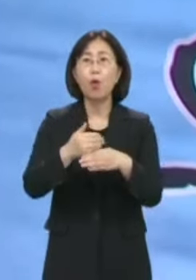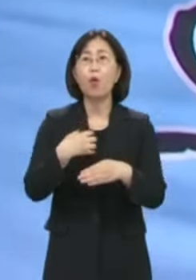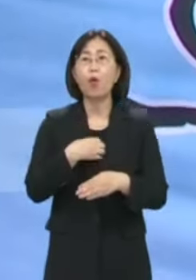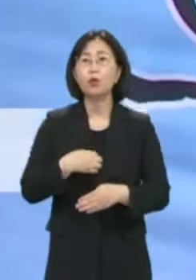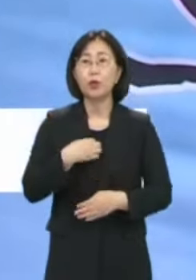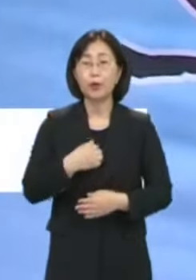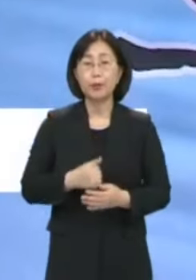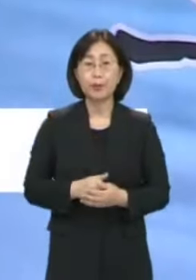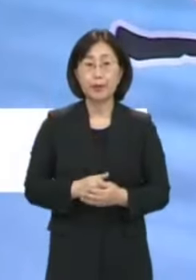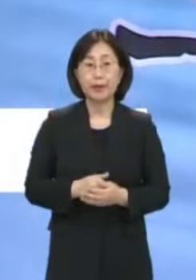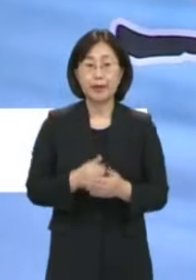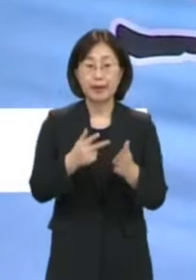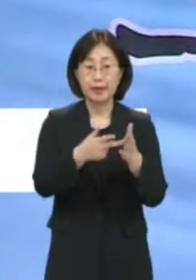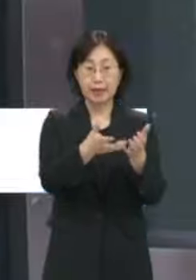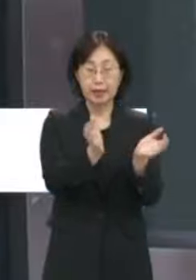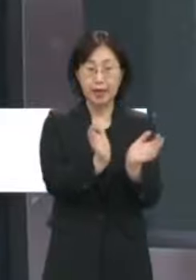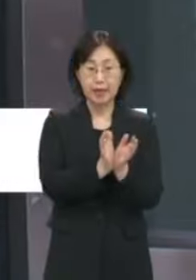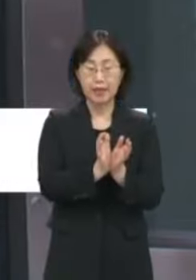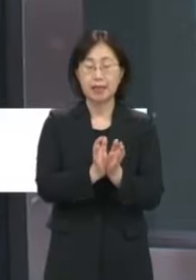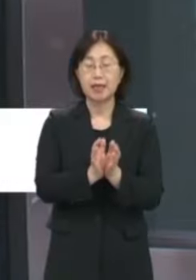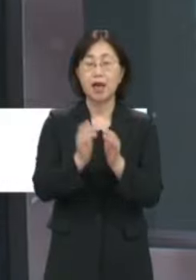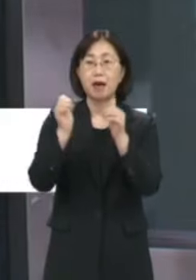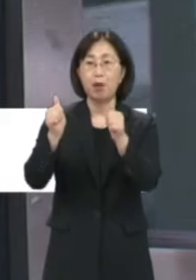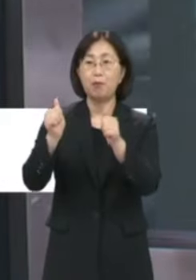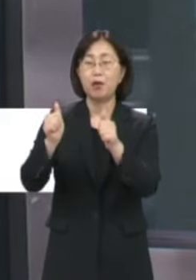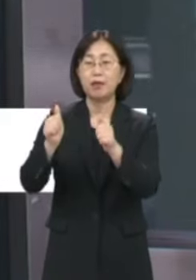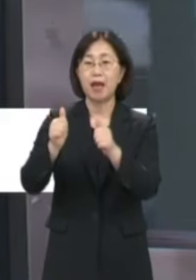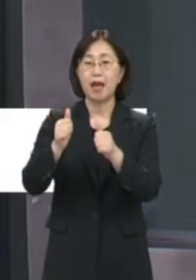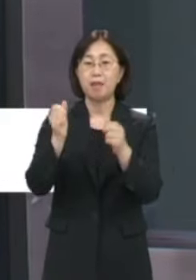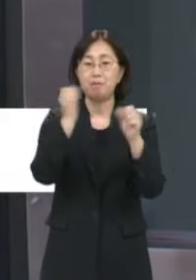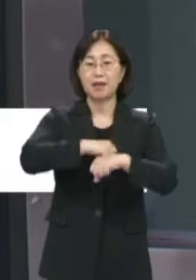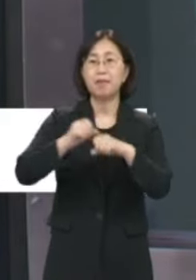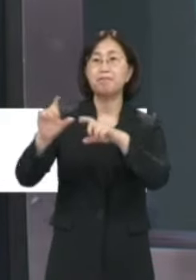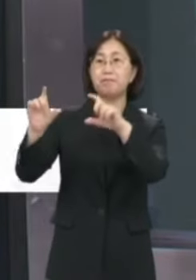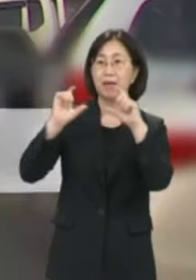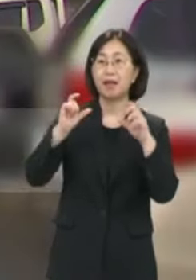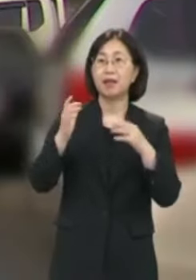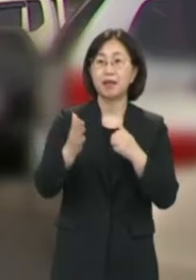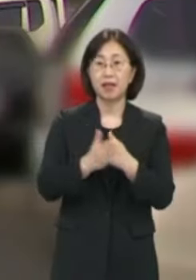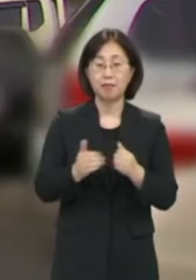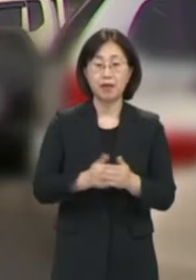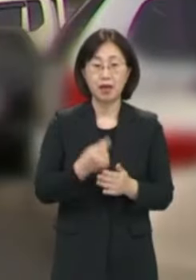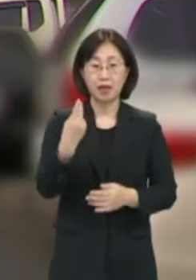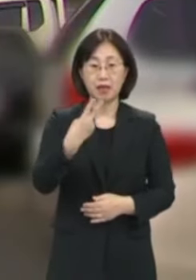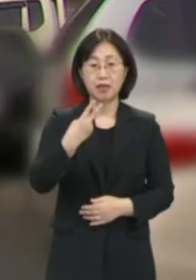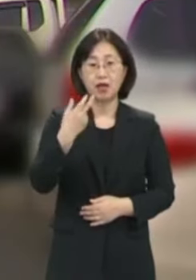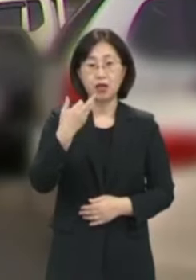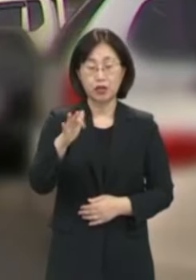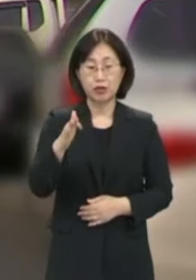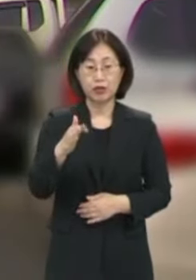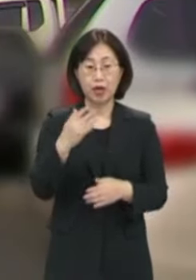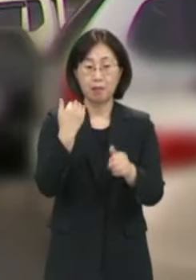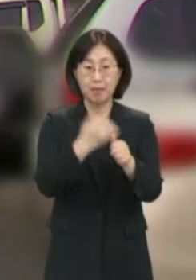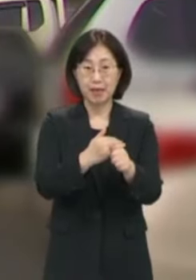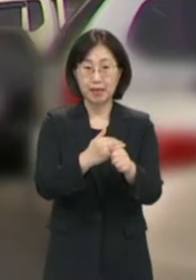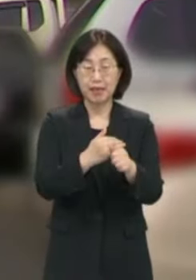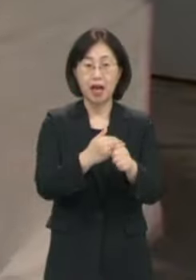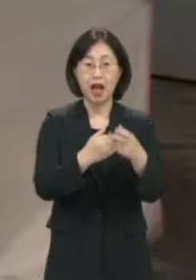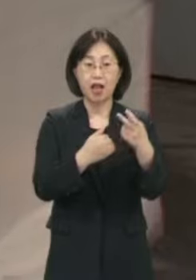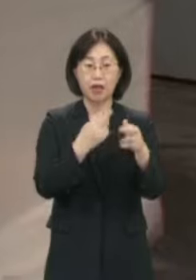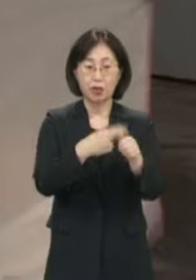운영하는 예지재단이 법원으로부터 파산 선고를 받았기 때문입니다. 지난 2019년 파면된 해직교사